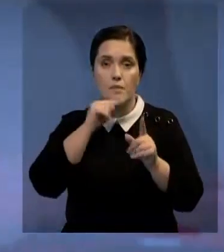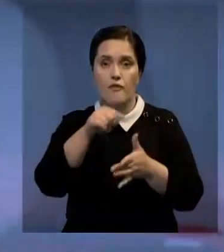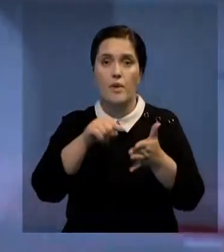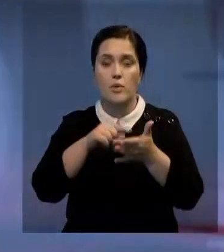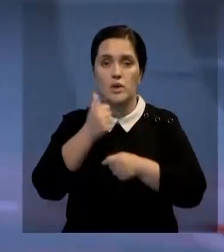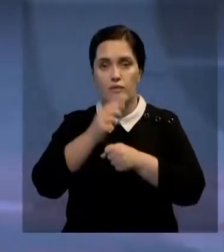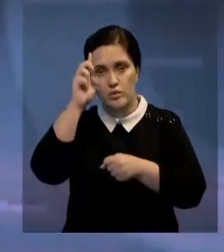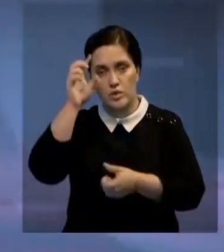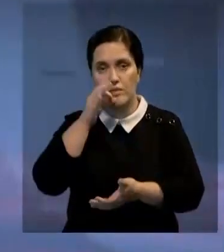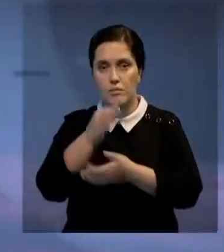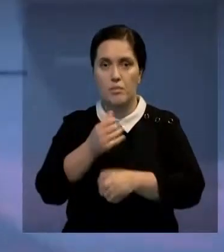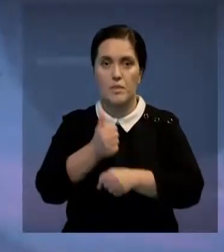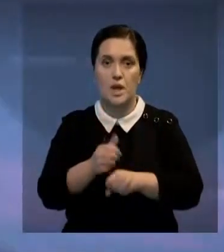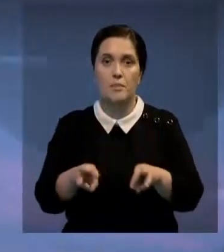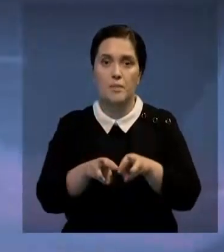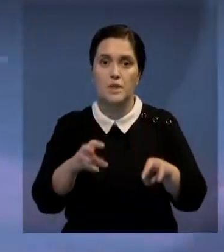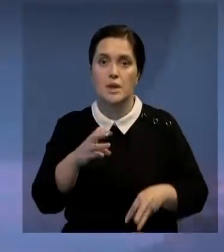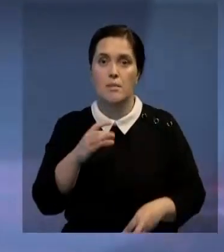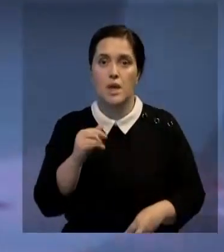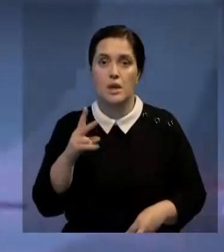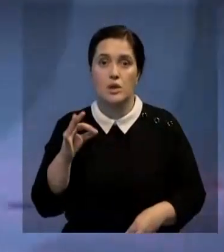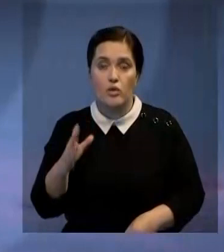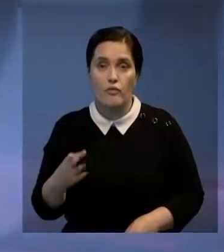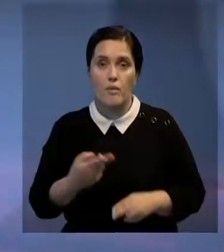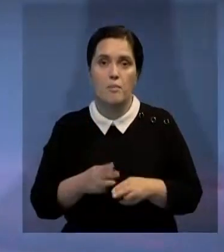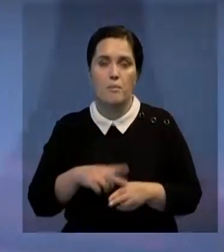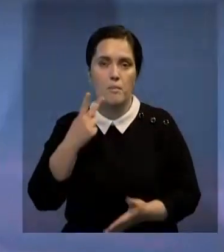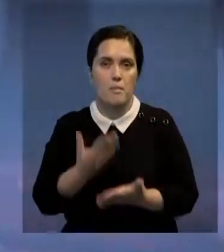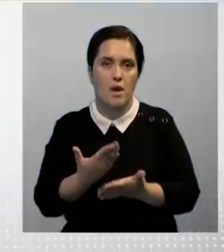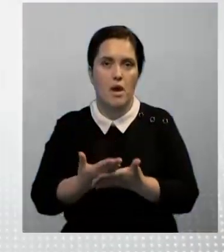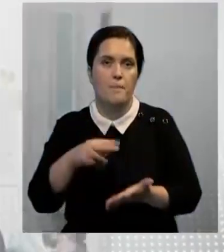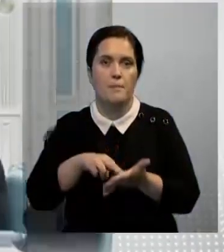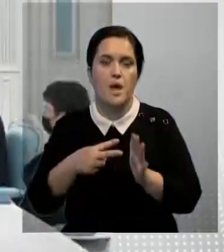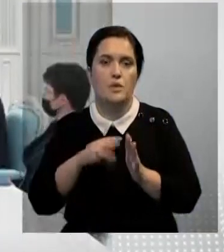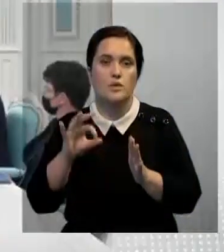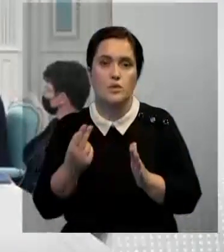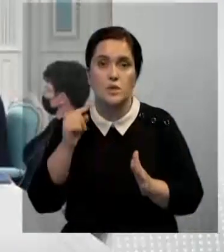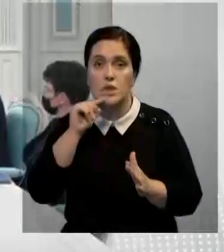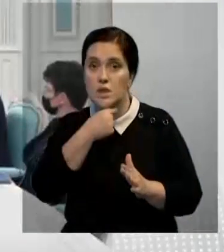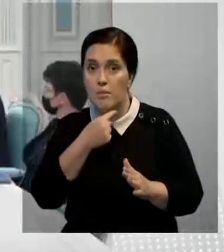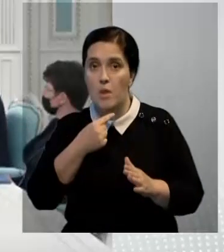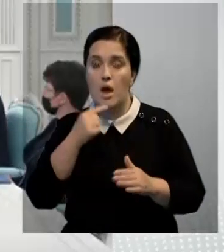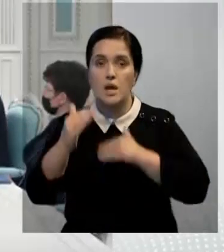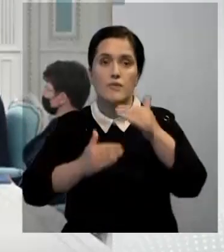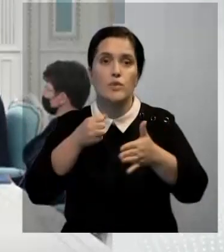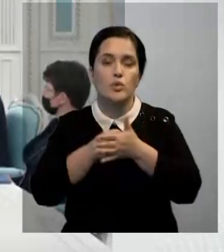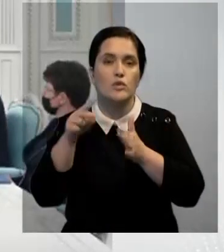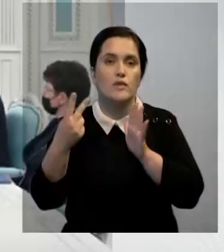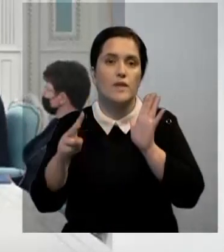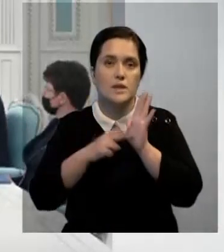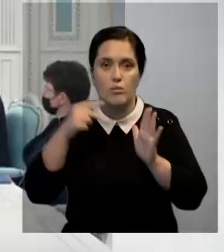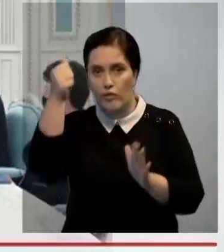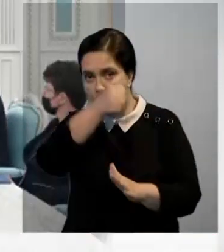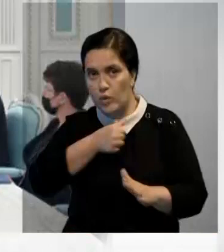государства озвучил премьер-министр страны. Алихан Смаилов представил план социально-экономического развития до 2027 года и презентовал